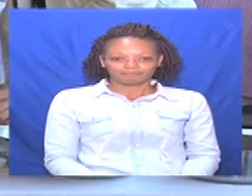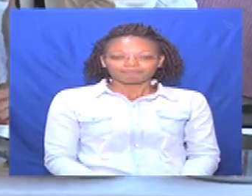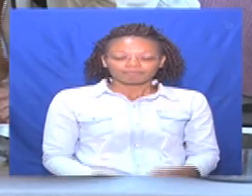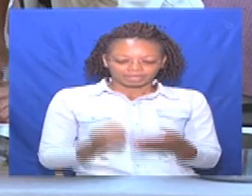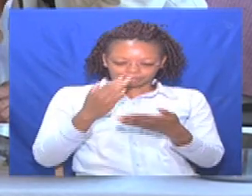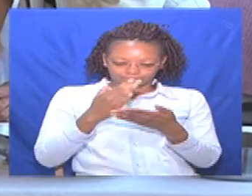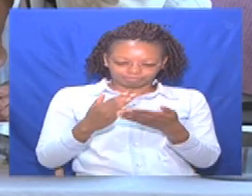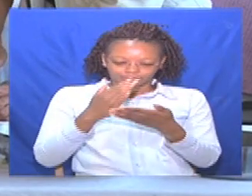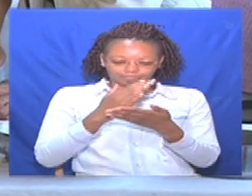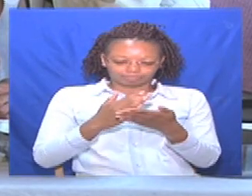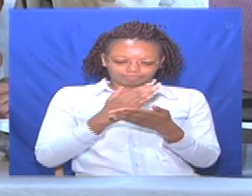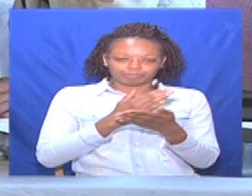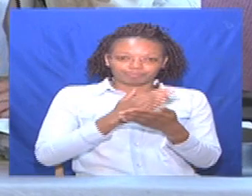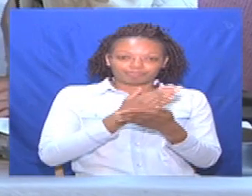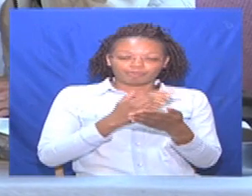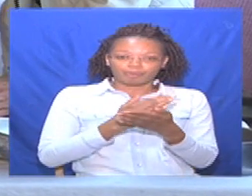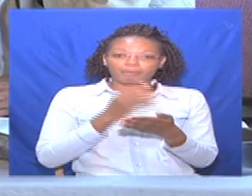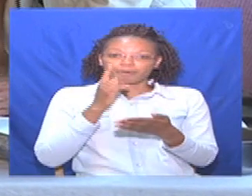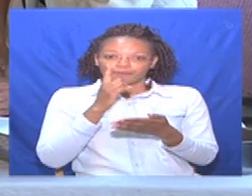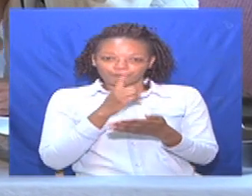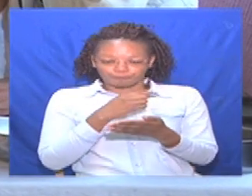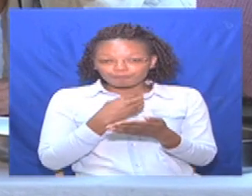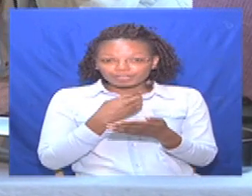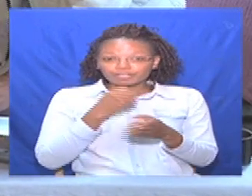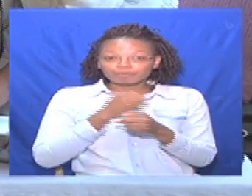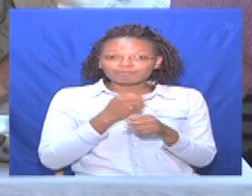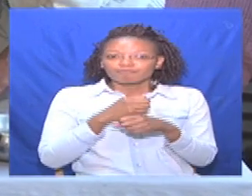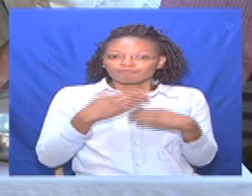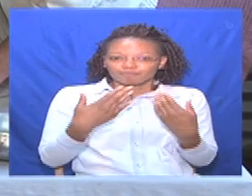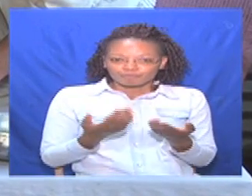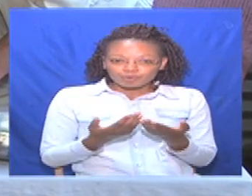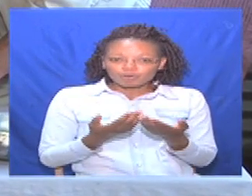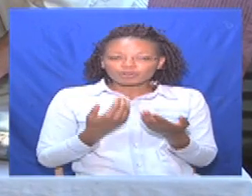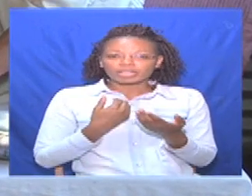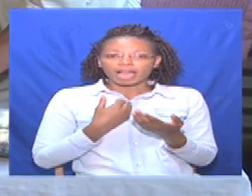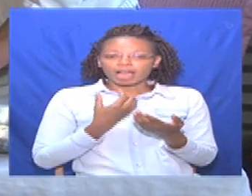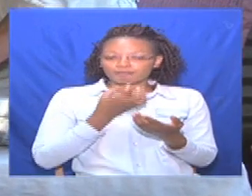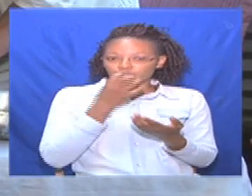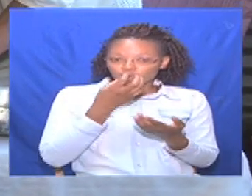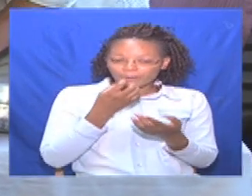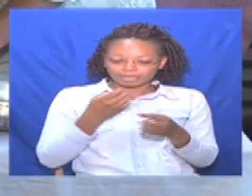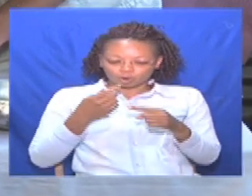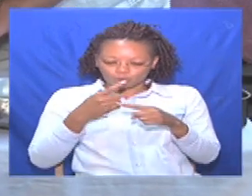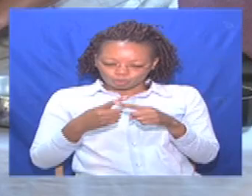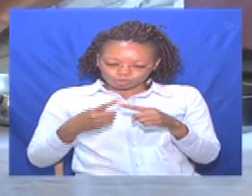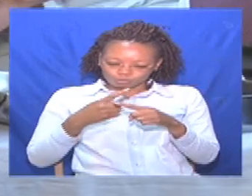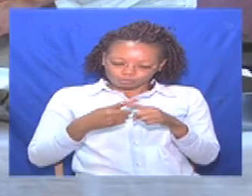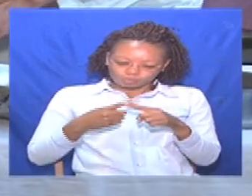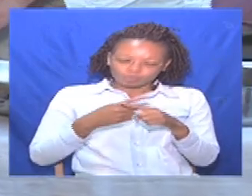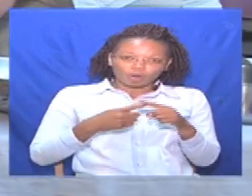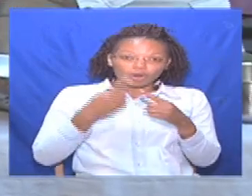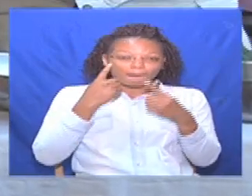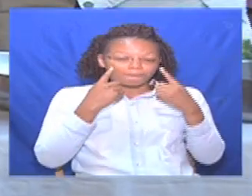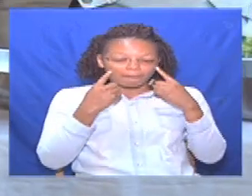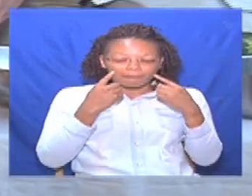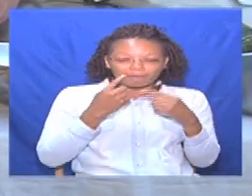Baada ya kukata broccoli yako vipande vipande jinsi upendavyo, katakata viungo vyake kisha changanya